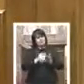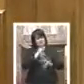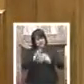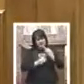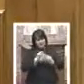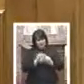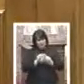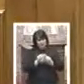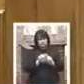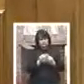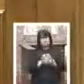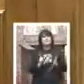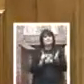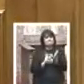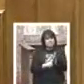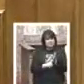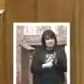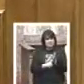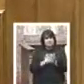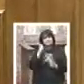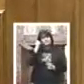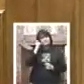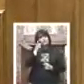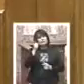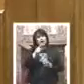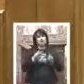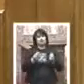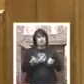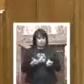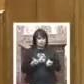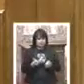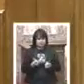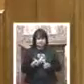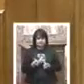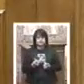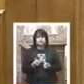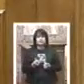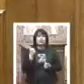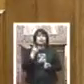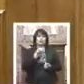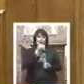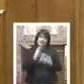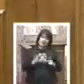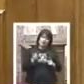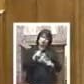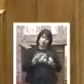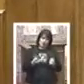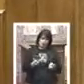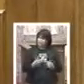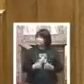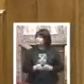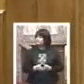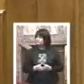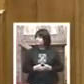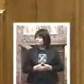πραγματικότητα επιβάλλει να μπορέσουμε να σκεφτούμε με έναν τελείως διαφορετικό τρόπο από αυτόν που συνηθίζαμε. Αν είναι